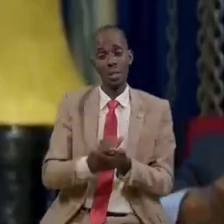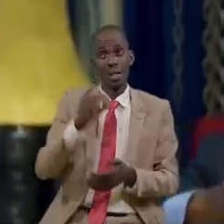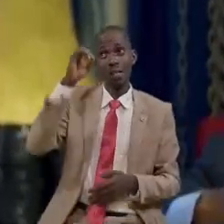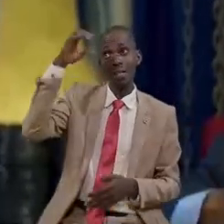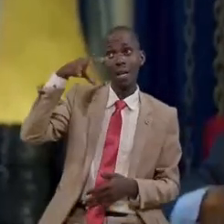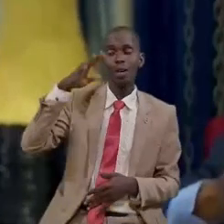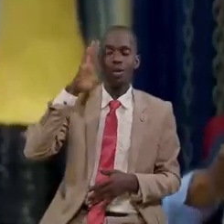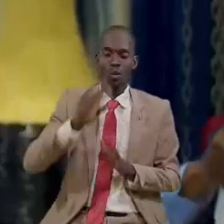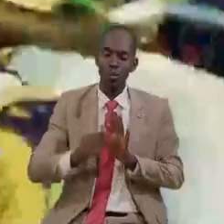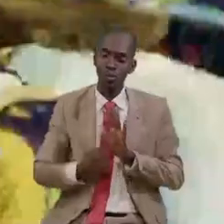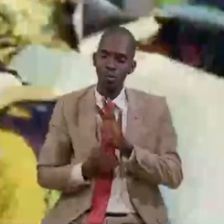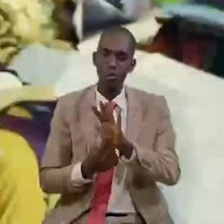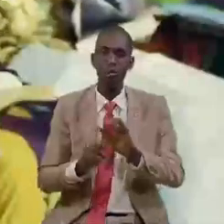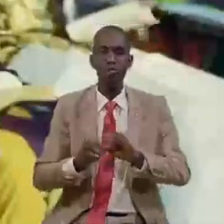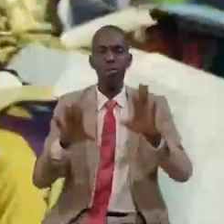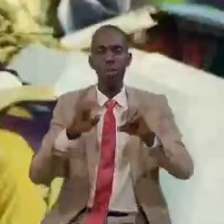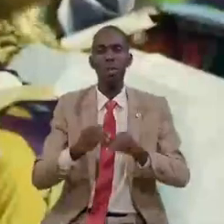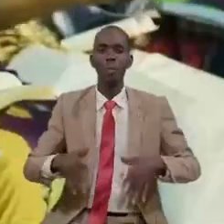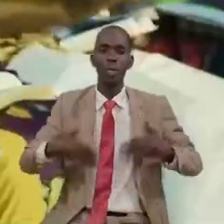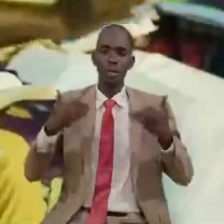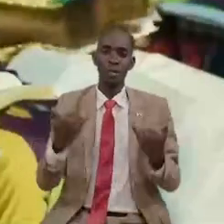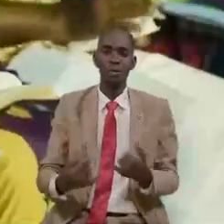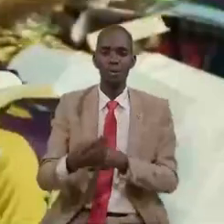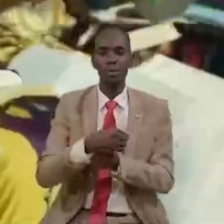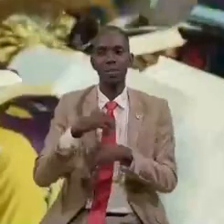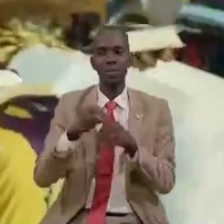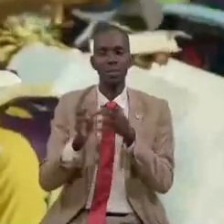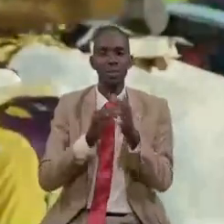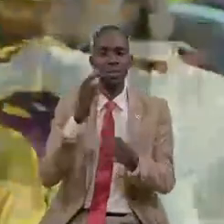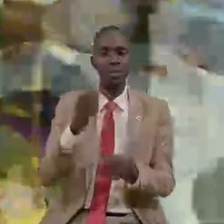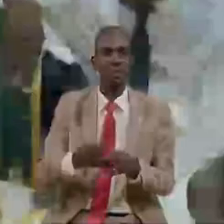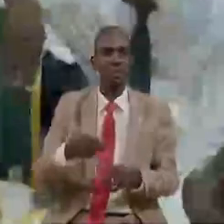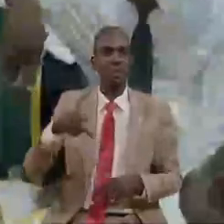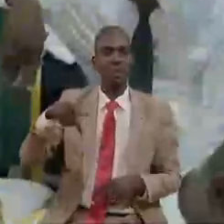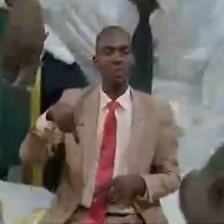votre vie ce jour au nom de Jésus. Psaume